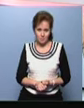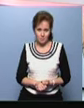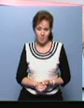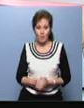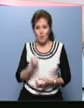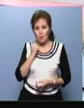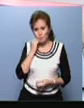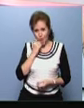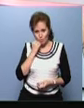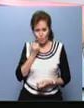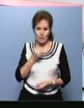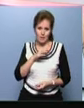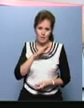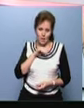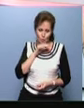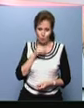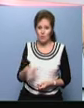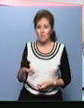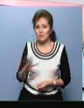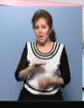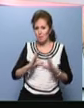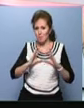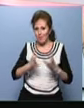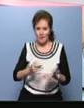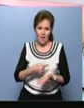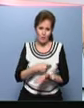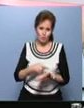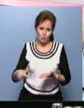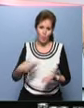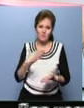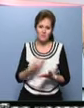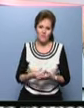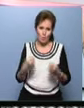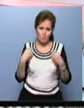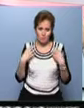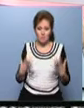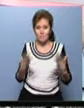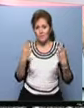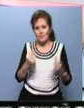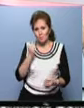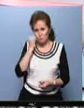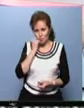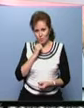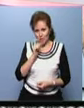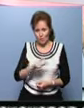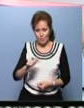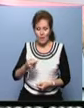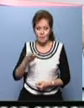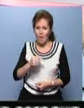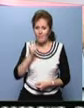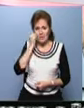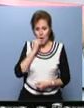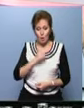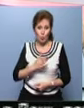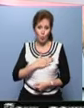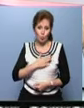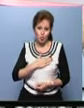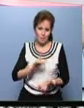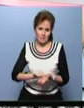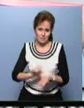Бабушки и дедушки всей планеты сегодня отмечают свой праздник – День пожилых людей. Для нестареющих душой пенсионеров сегодня по